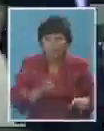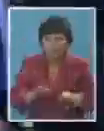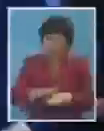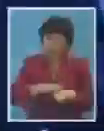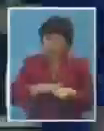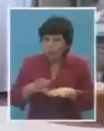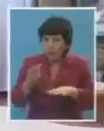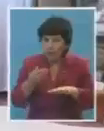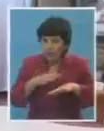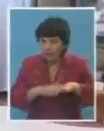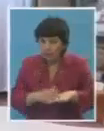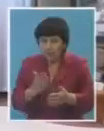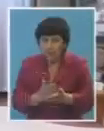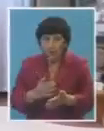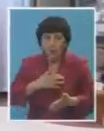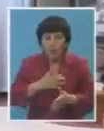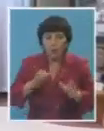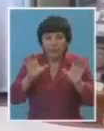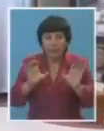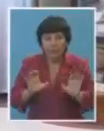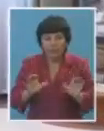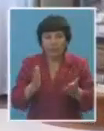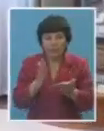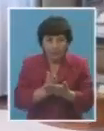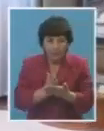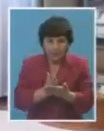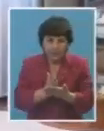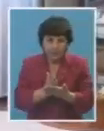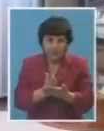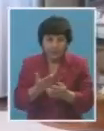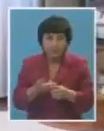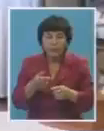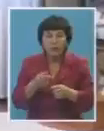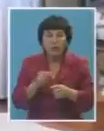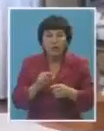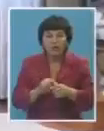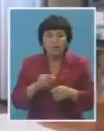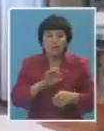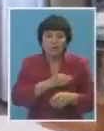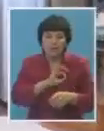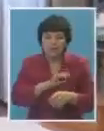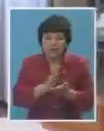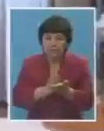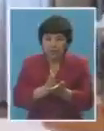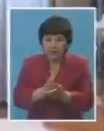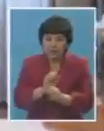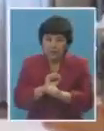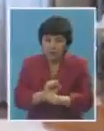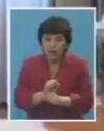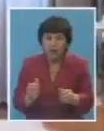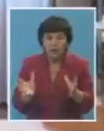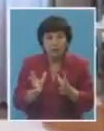толық қаржыландырылып жатыр. Қоғамдық маңызы бар заңдар бар деп айтуға болады. Осының ішінде жаңағы адвокаттық қызмет туралы заң, оның